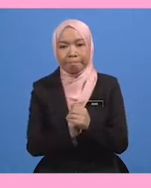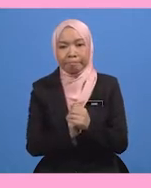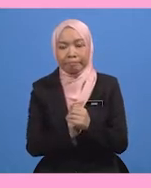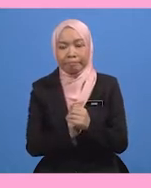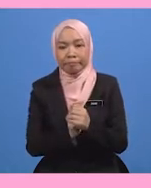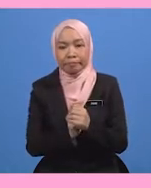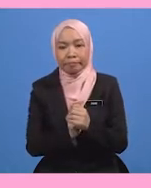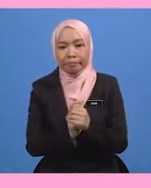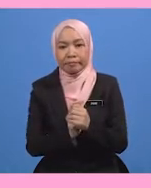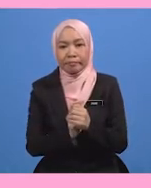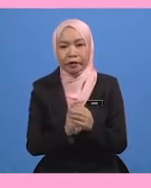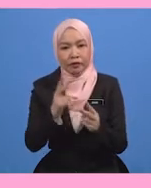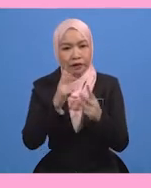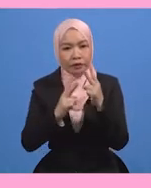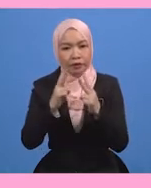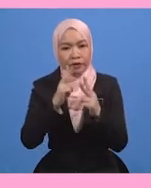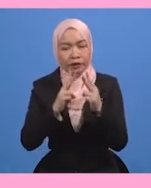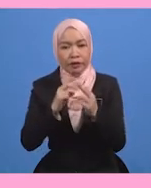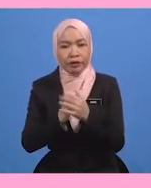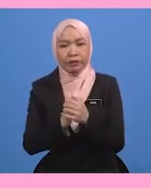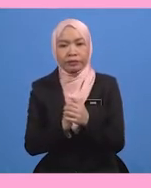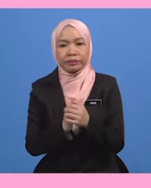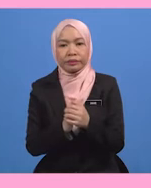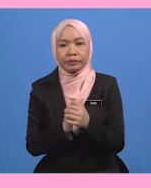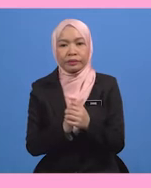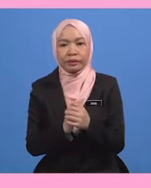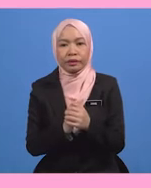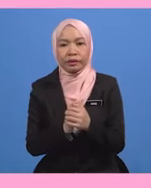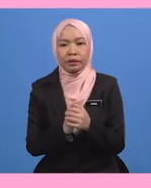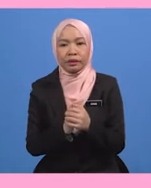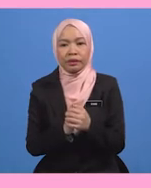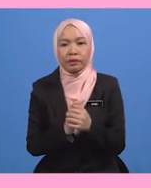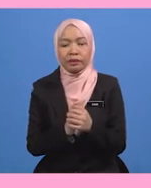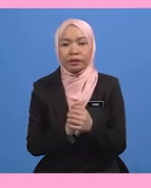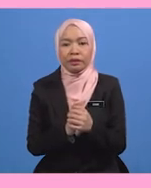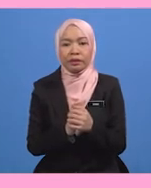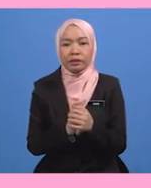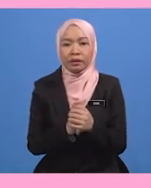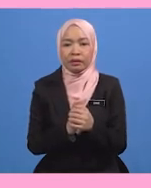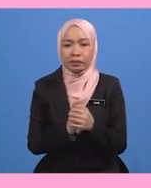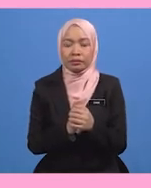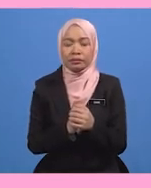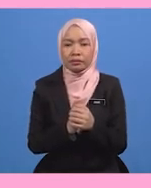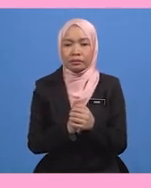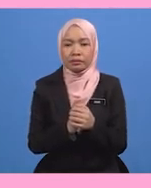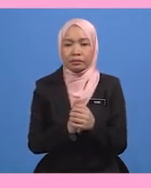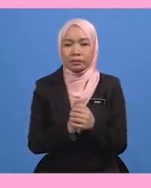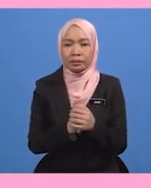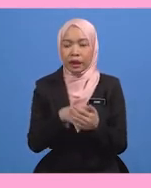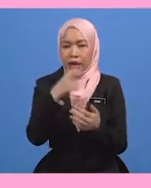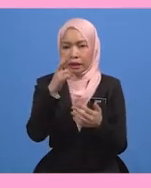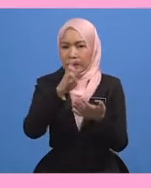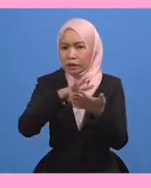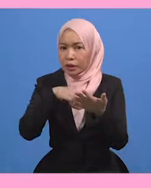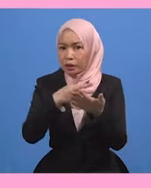Di Bawah Lindungan Kaabah, Laila Majnun dan Menunggu Beduk Berbunyi.